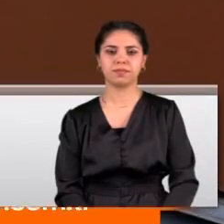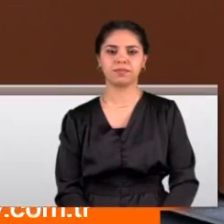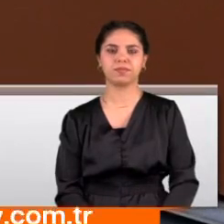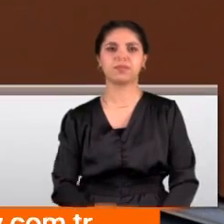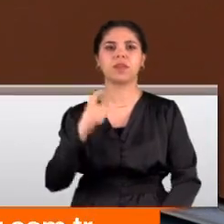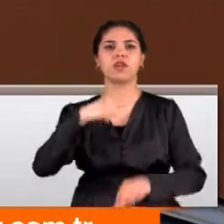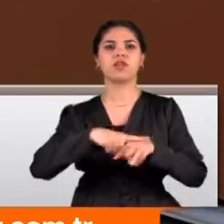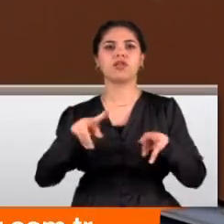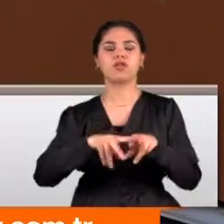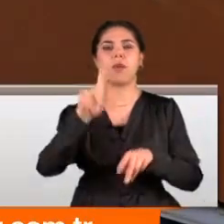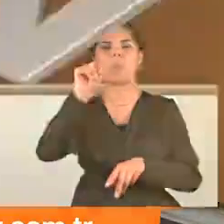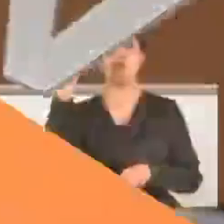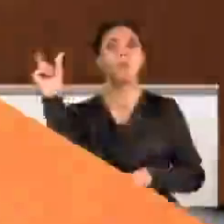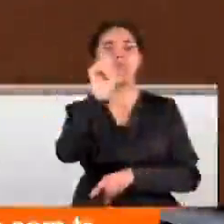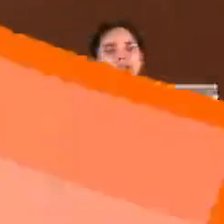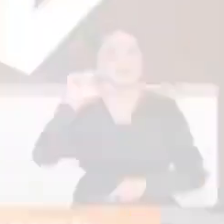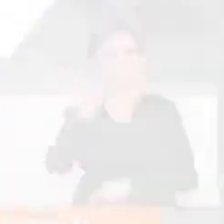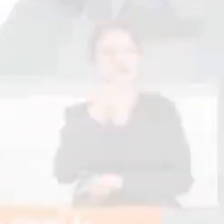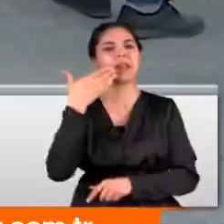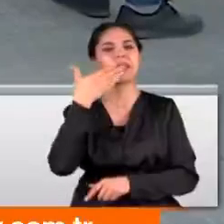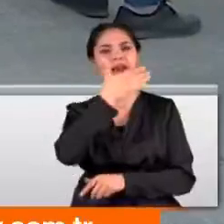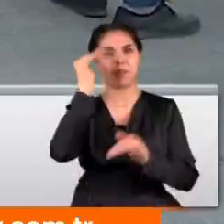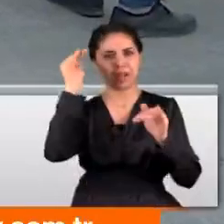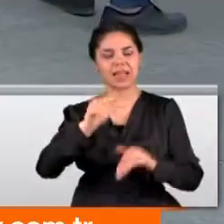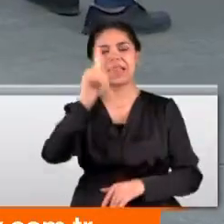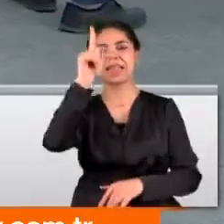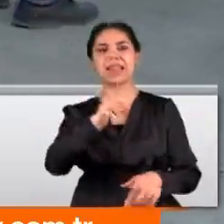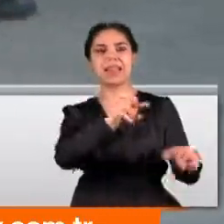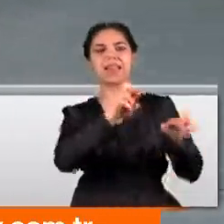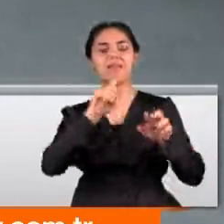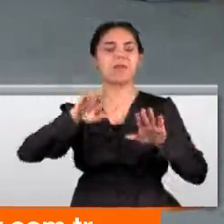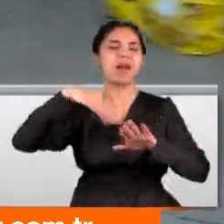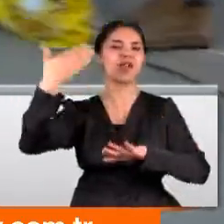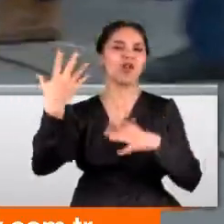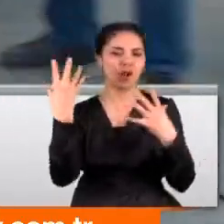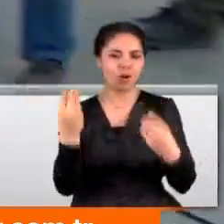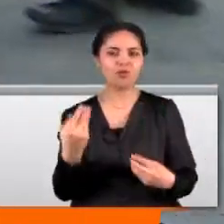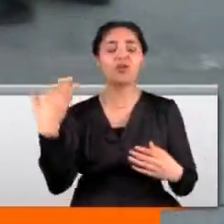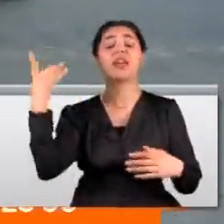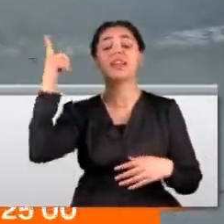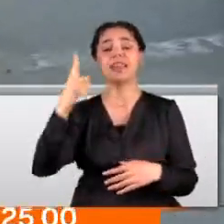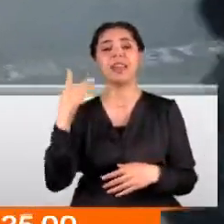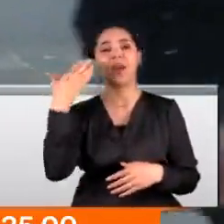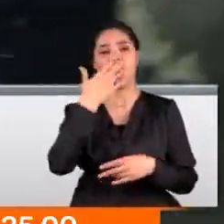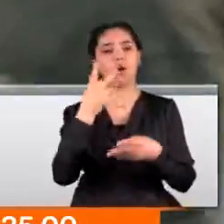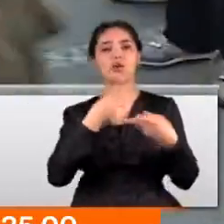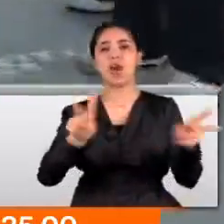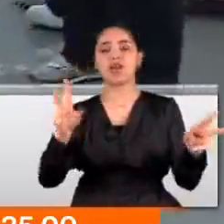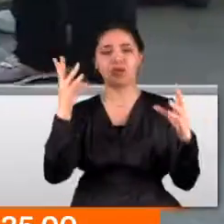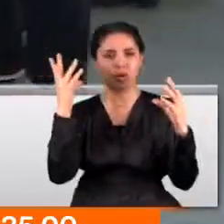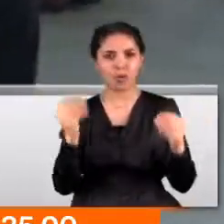Cem öğretir 11 ayın sultanı ramazan geldi ve ilk iftar birazdan yapılacak ilk oruç açılacak Tabii